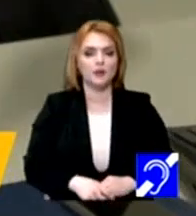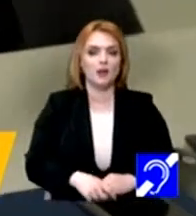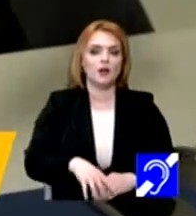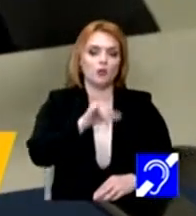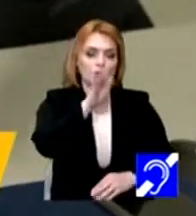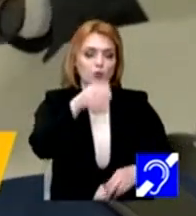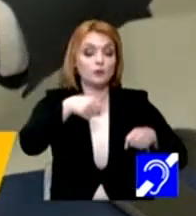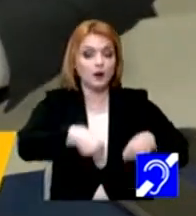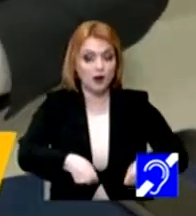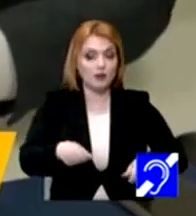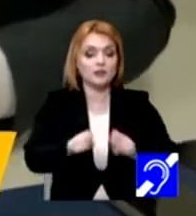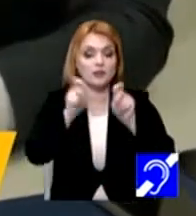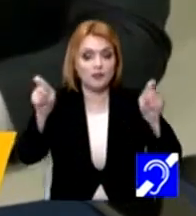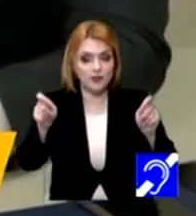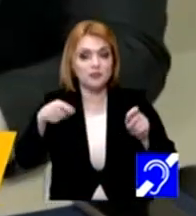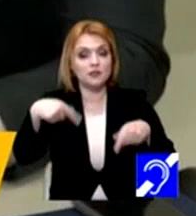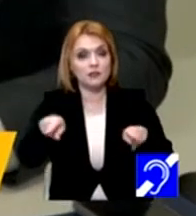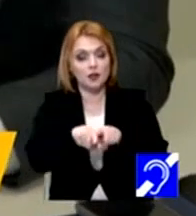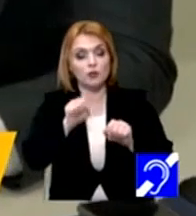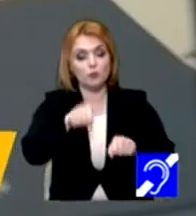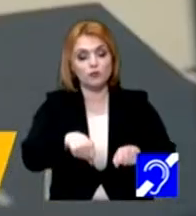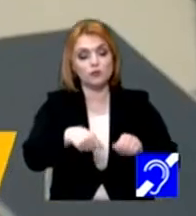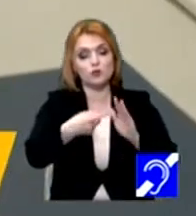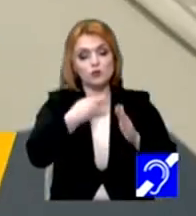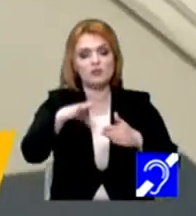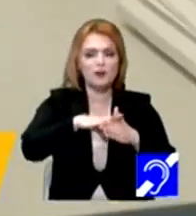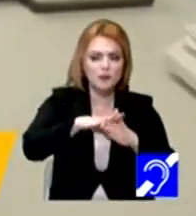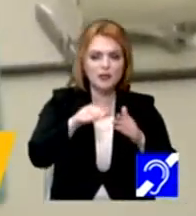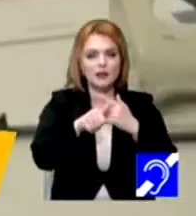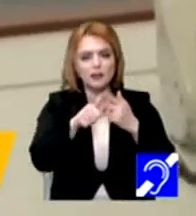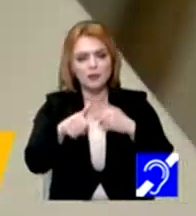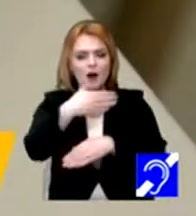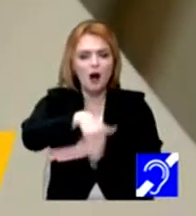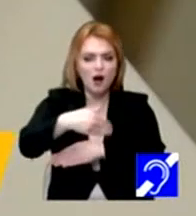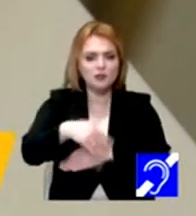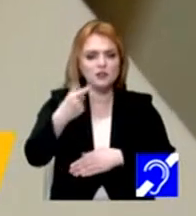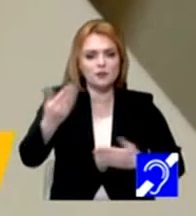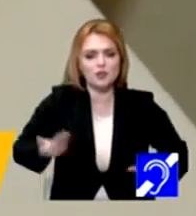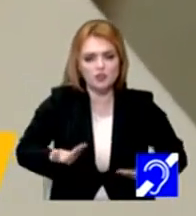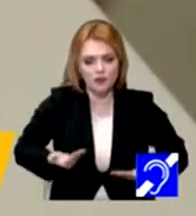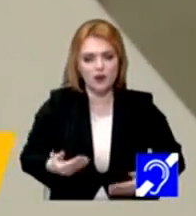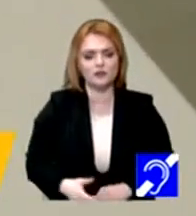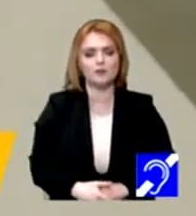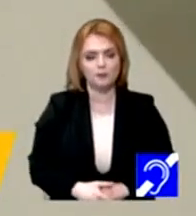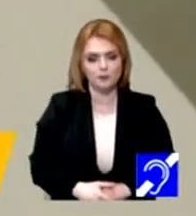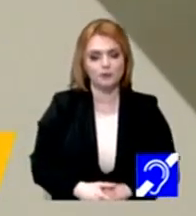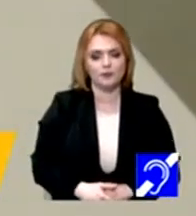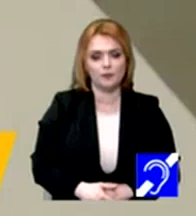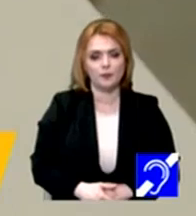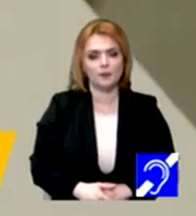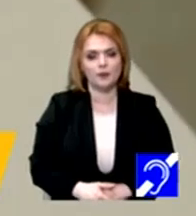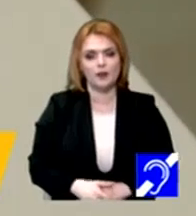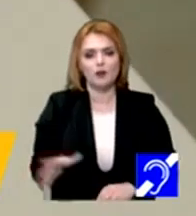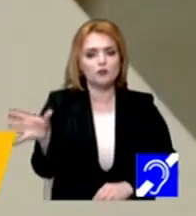și dacă nu există un acord de evitare impozitării duble cu anumite state bilaterale, poate servi drept motiv